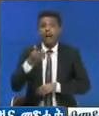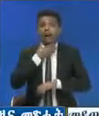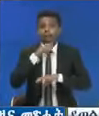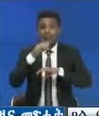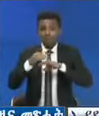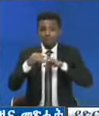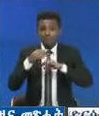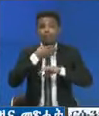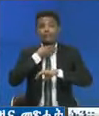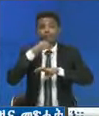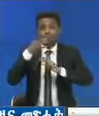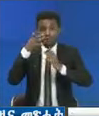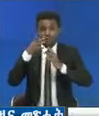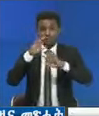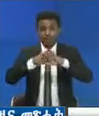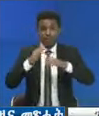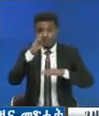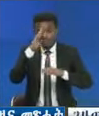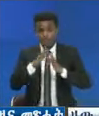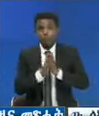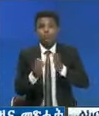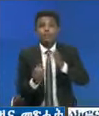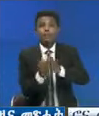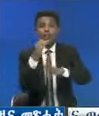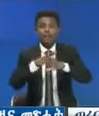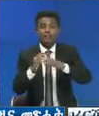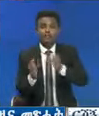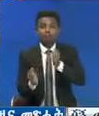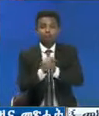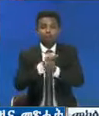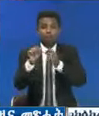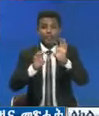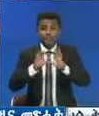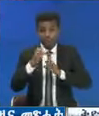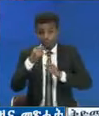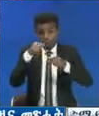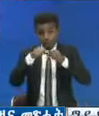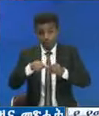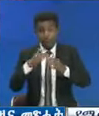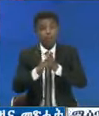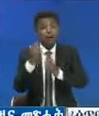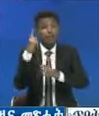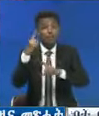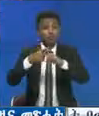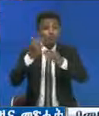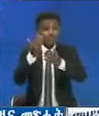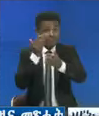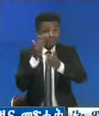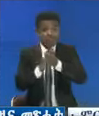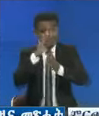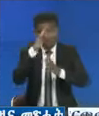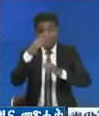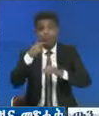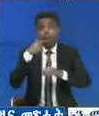ተከስቶ በሰብል ላይ ጉዳት ማድረሱ ይታወሳል። በያዝነው አመት የአንበጣ መንጋ ከአንድ ወር በፊት መከሰቱን የገለጹት በሰሜን ወሎ ዞን